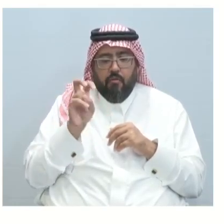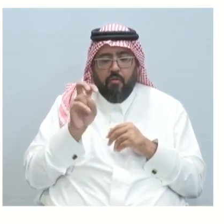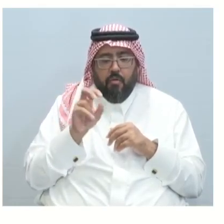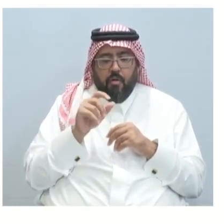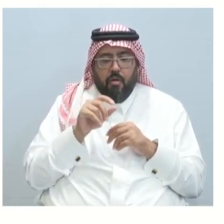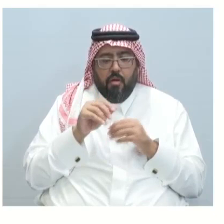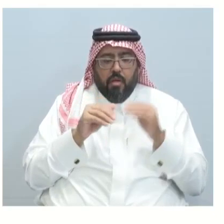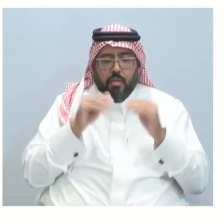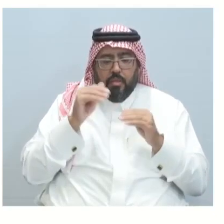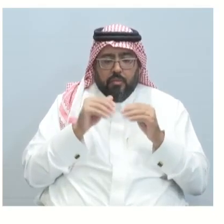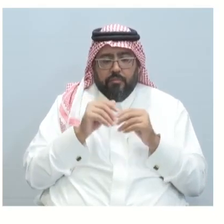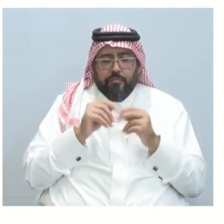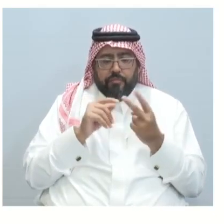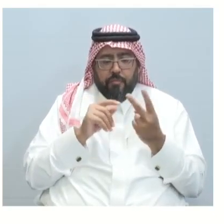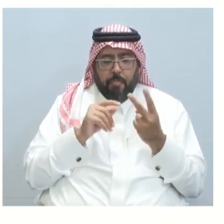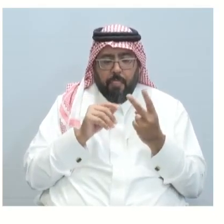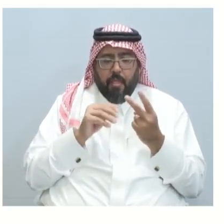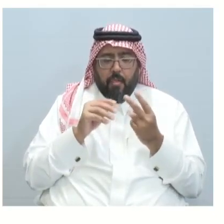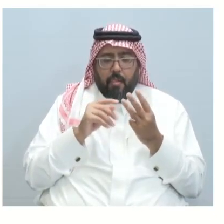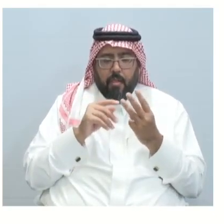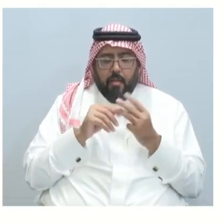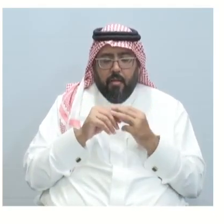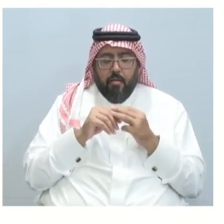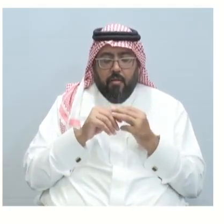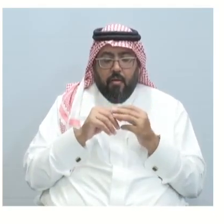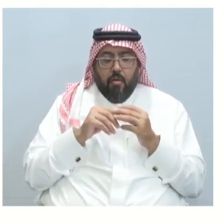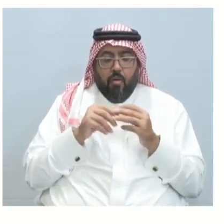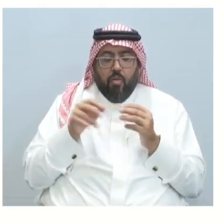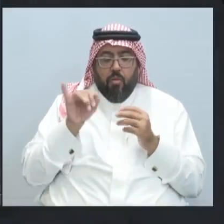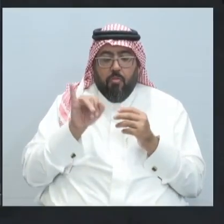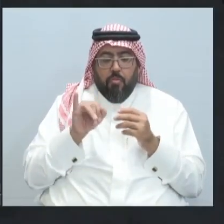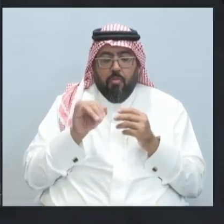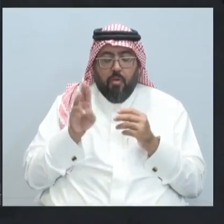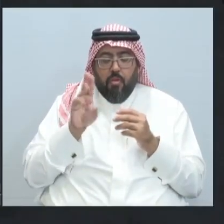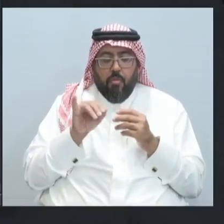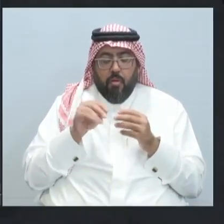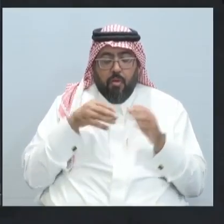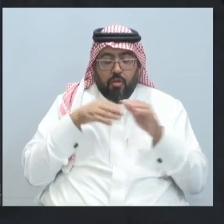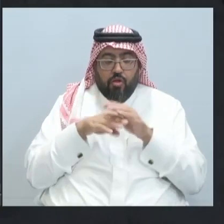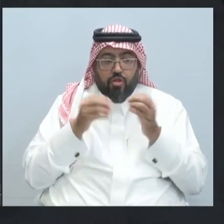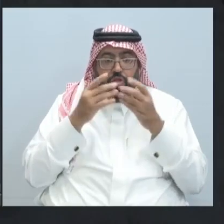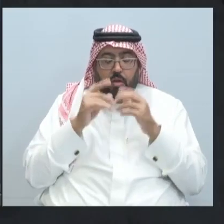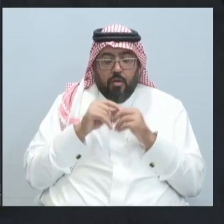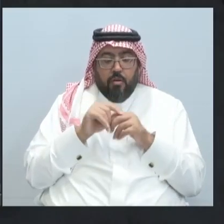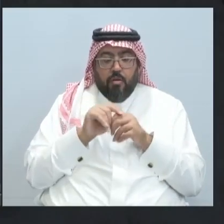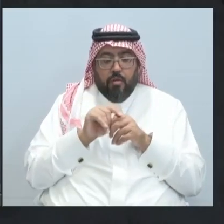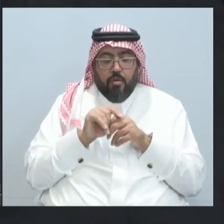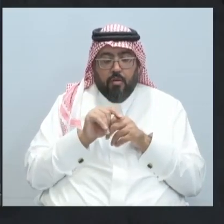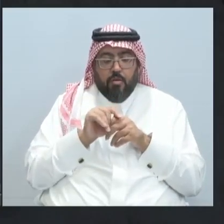الكبر احدهما او كليهما ثم لم يدخل الجنه ماذا نستفيد من هذا من هذا